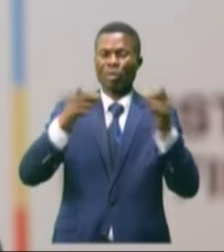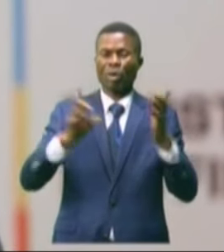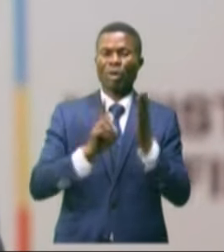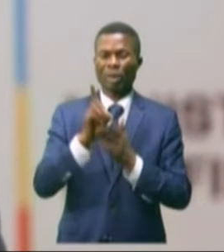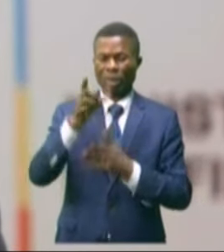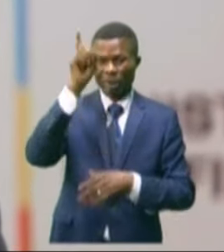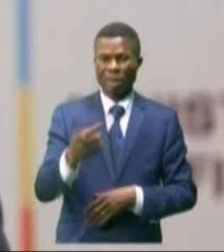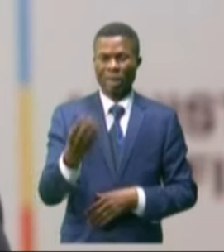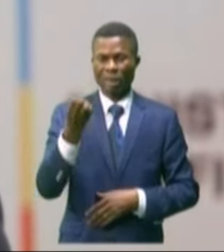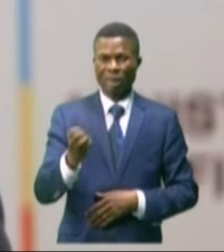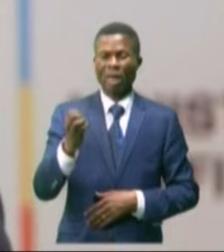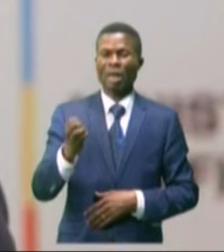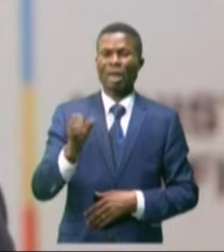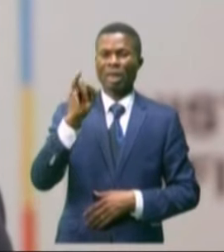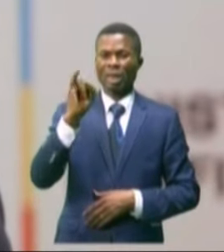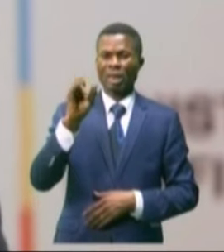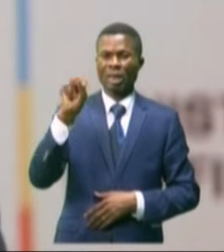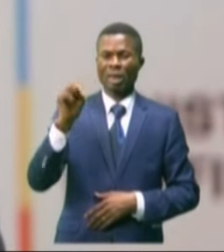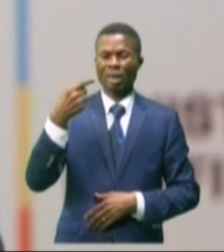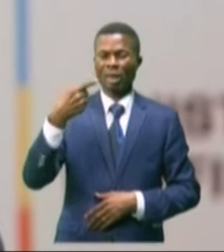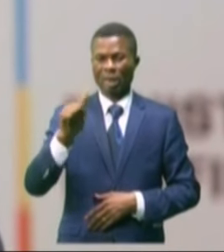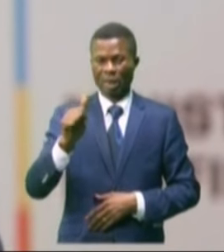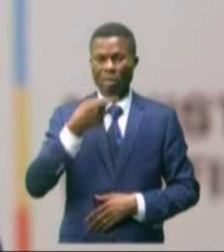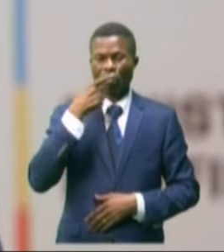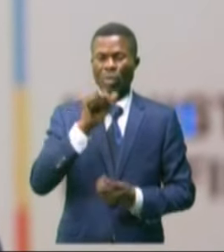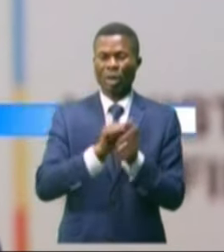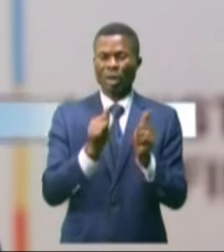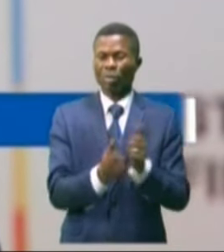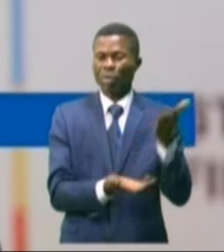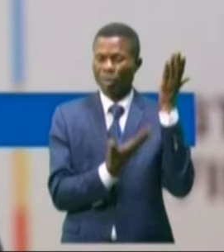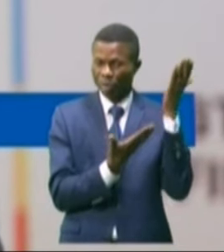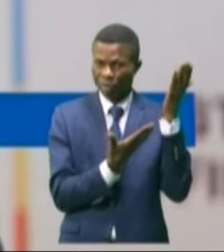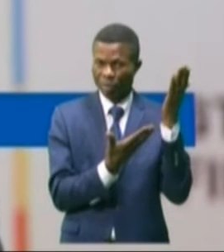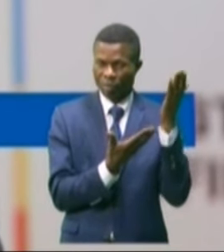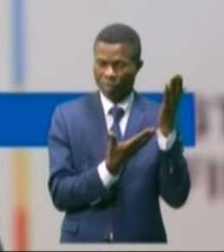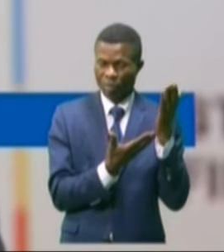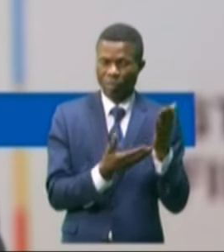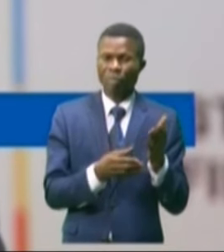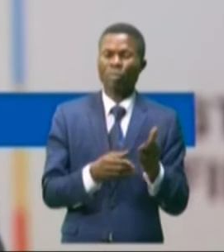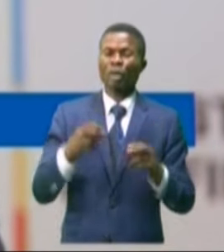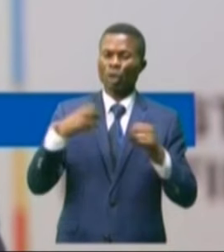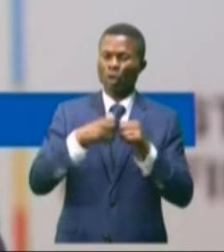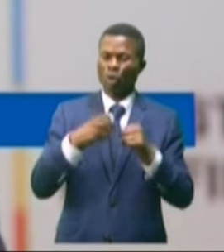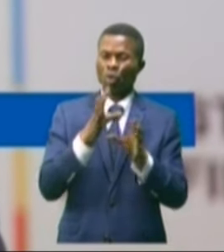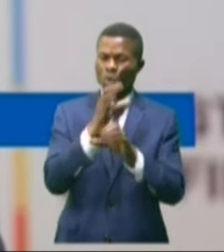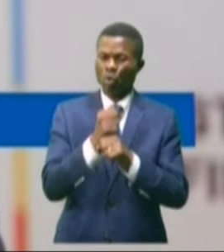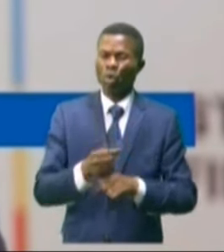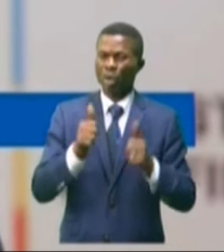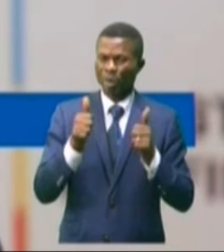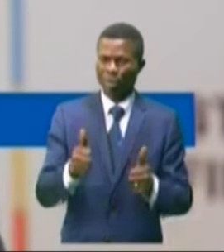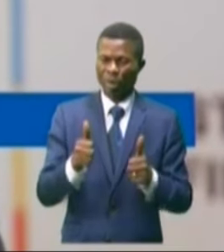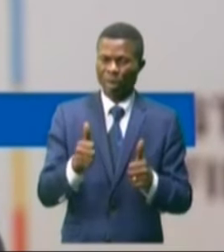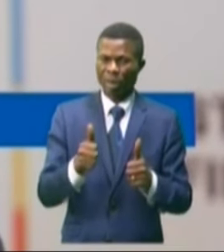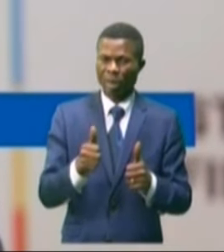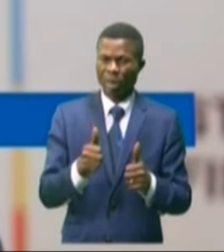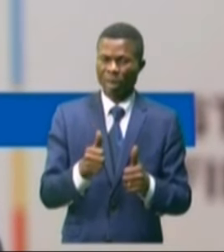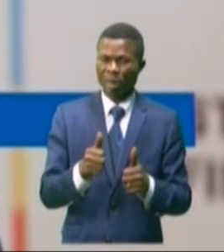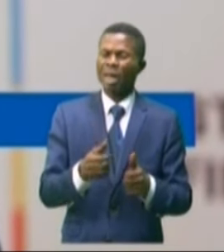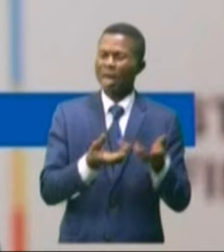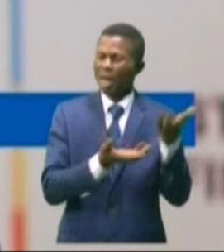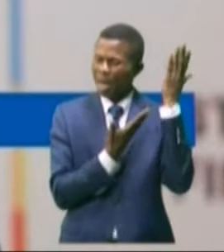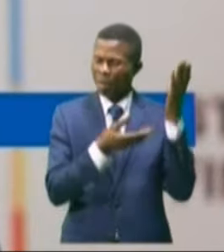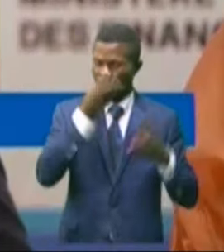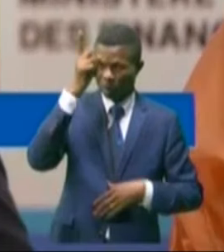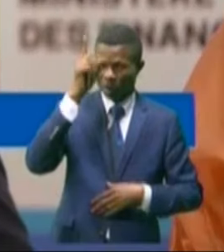développement INGA. Nous avons parlé de l'importance de l'accès à l'électricité, qui est une priorité pour